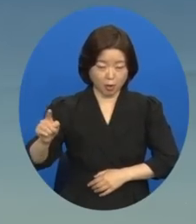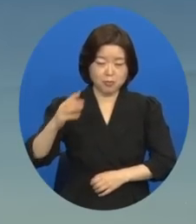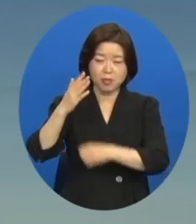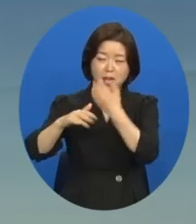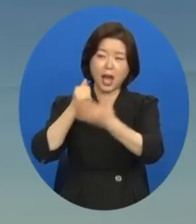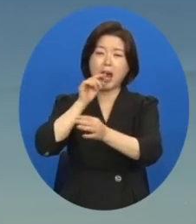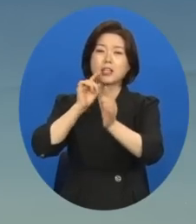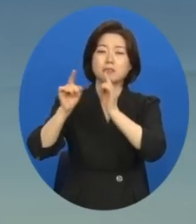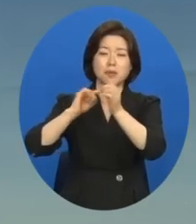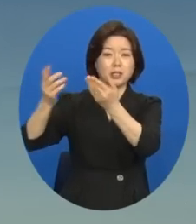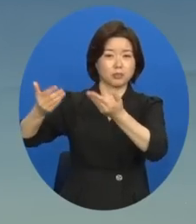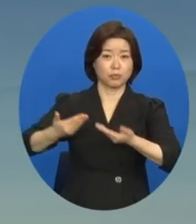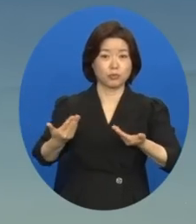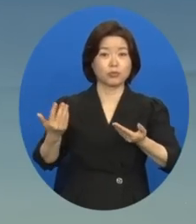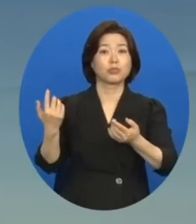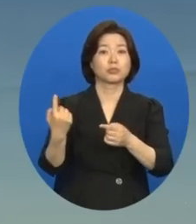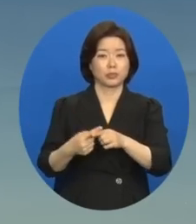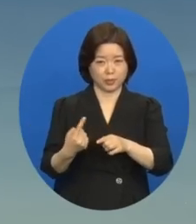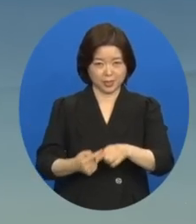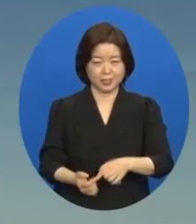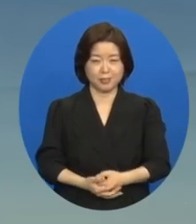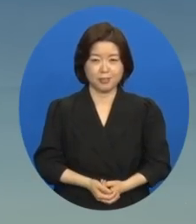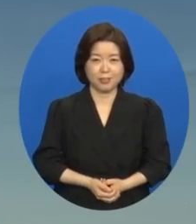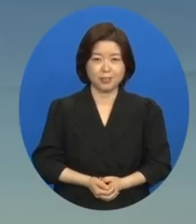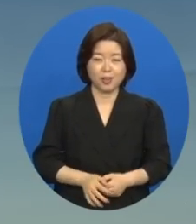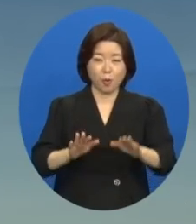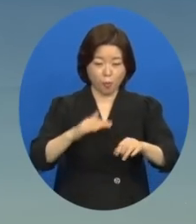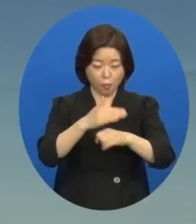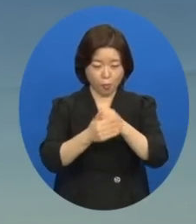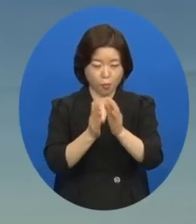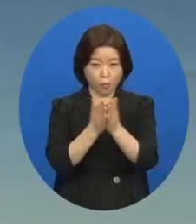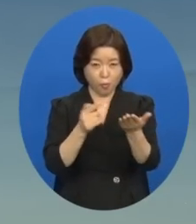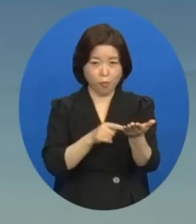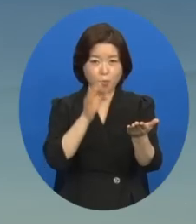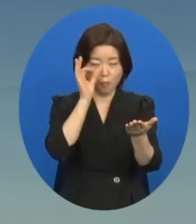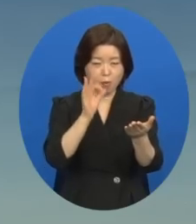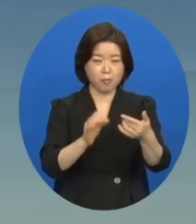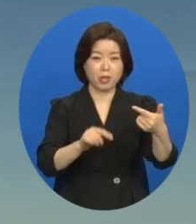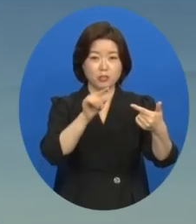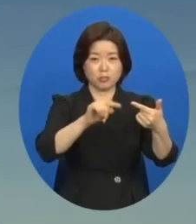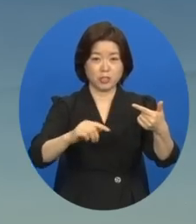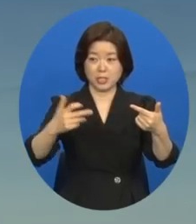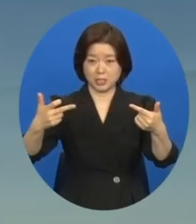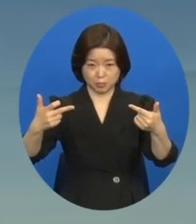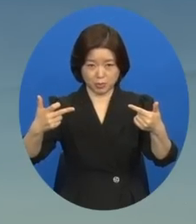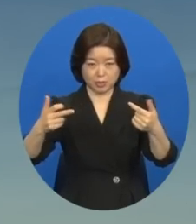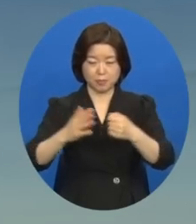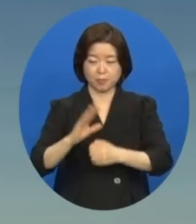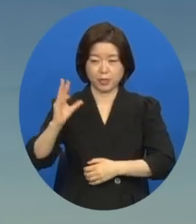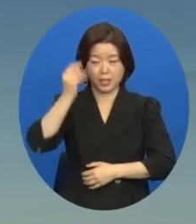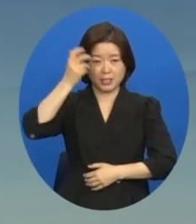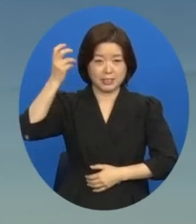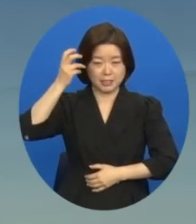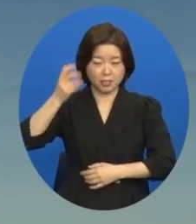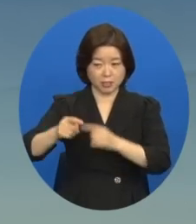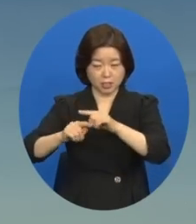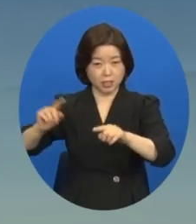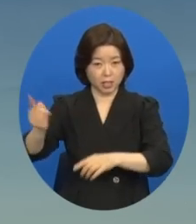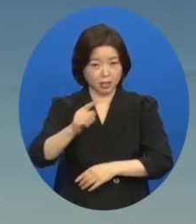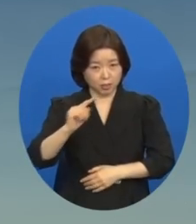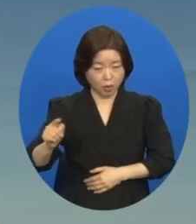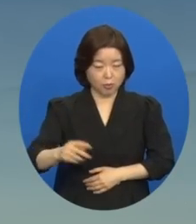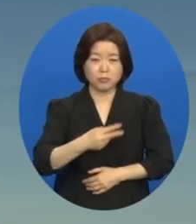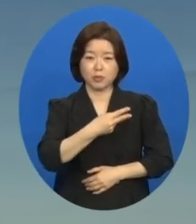말씀을 주신 것입니다. 그래서 오늘 본문에 6장 17절에 성령의 검, 곧